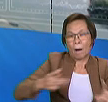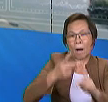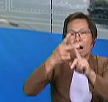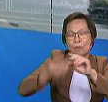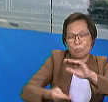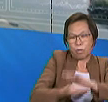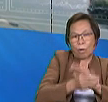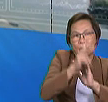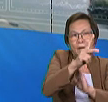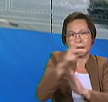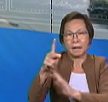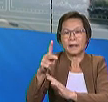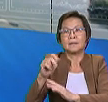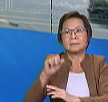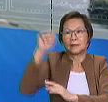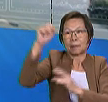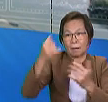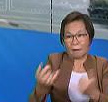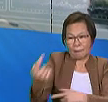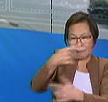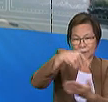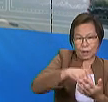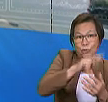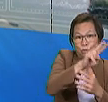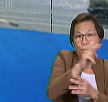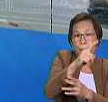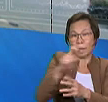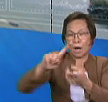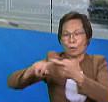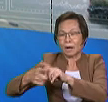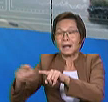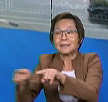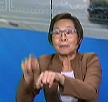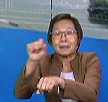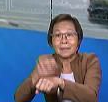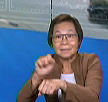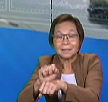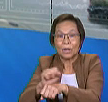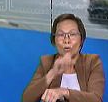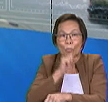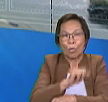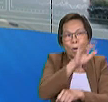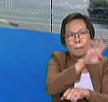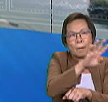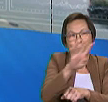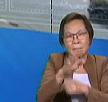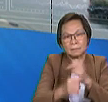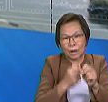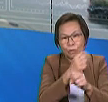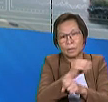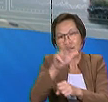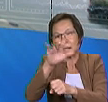hasrat Wah Kota Kinabalu hari ini sementara dua lagi bekas rekan sekerjanya masing-masing berumur 44 dan